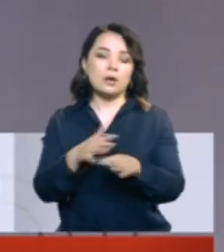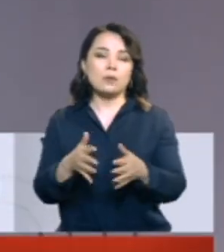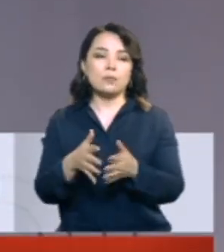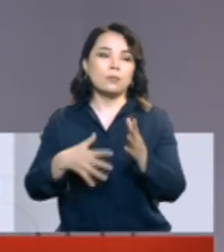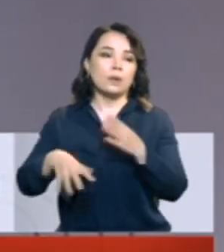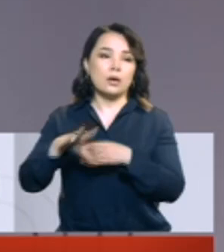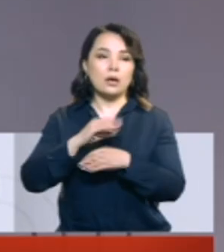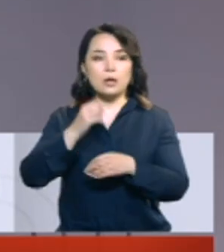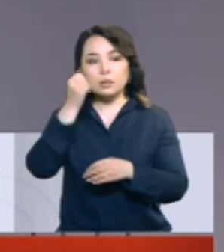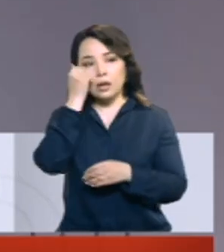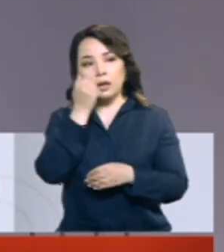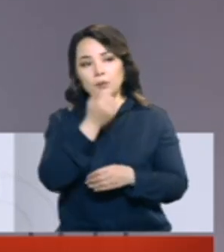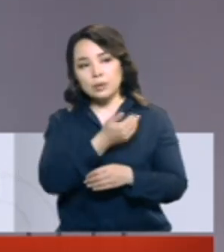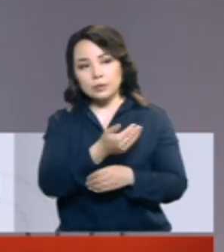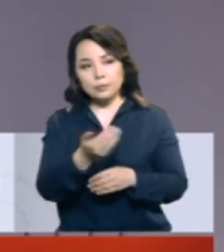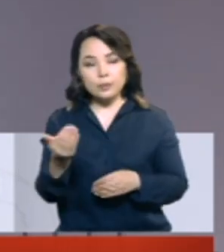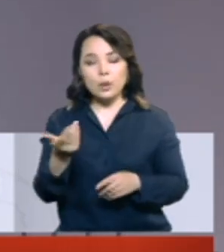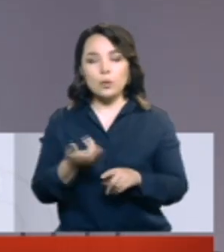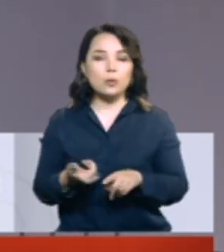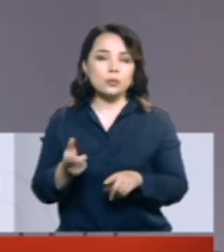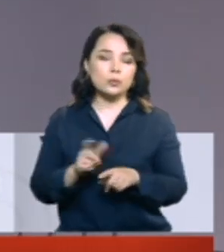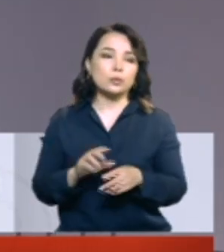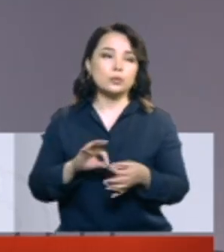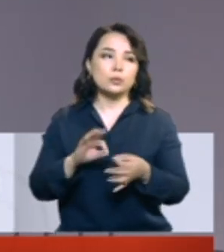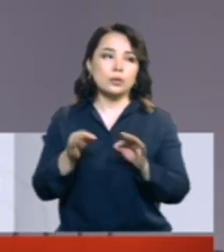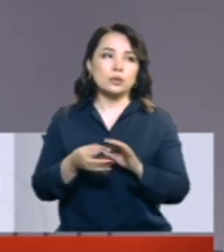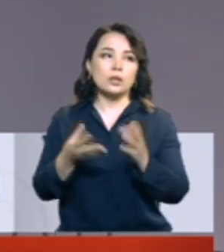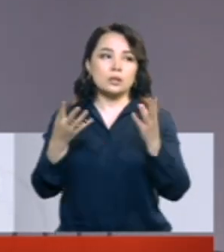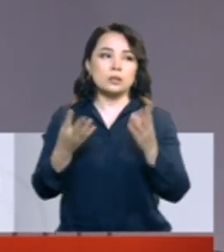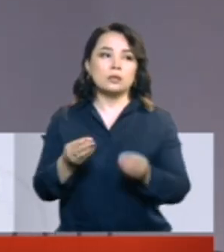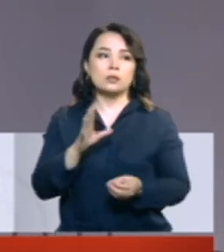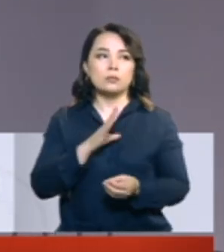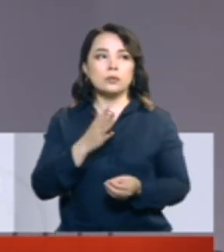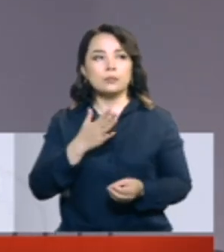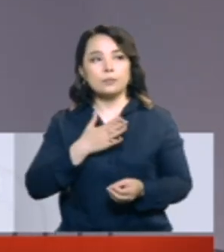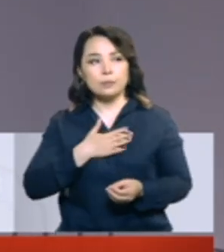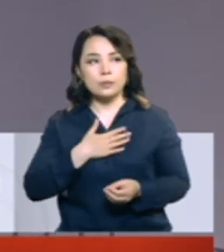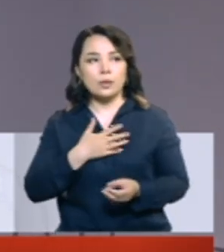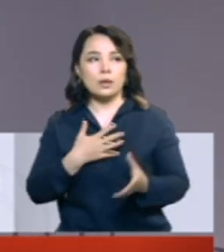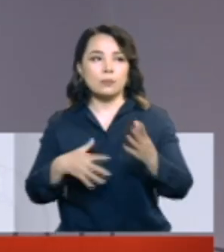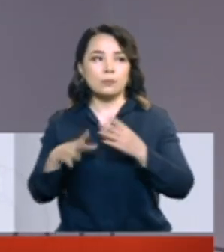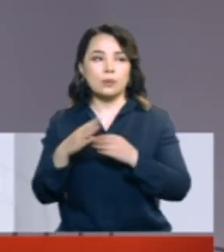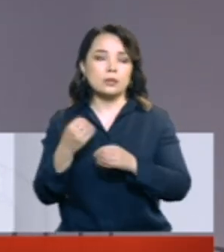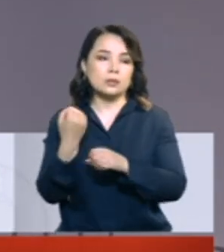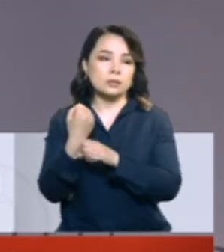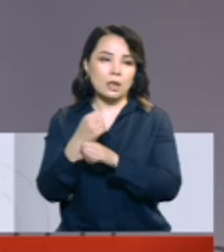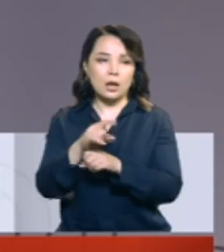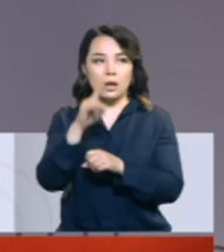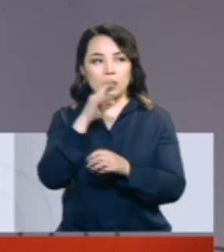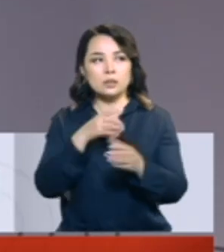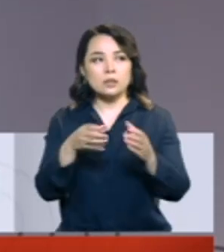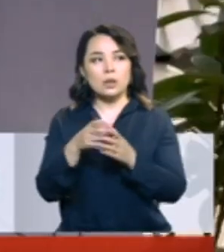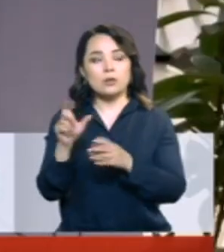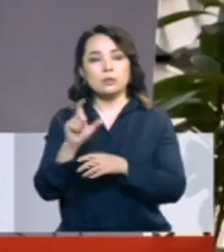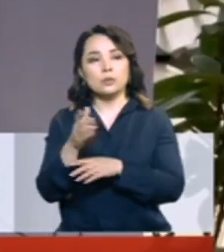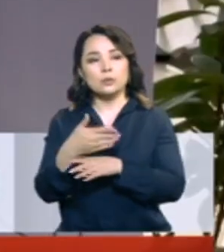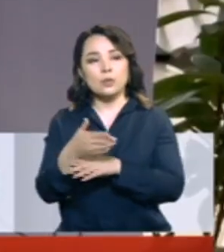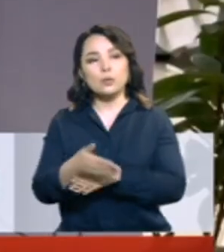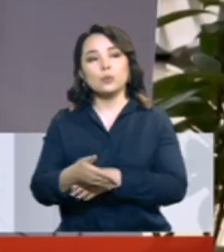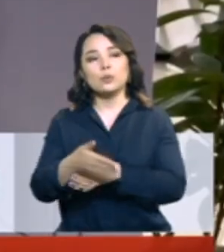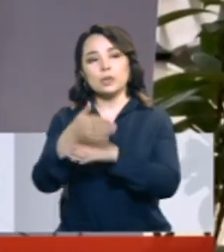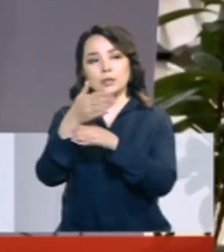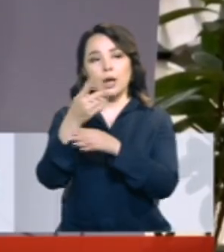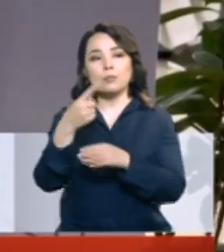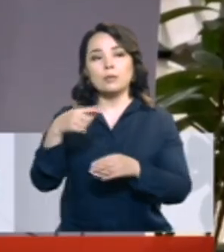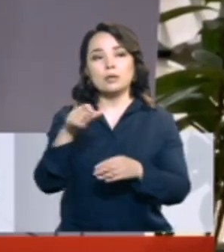рахмет. Бүгін өте қиын күн болды. Бірақ бәрін женіп, Қазақстан туын бекке көтердім. Осы